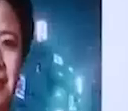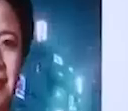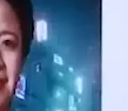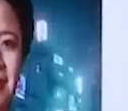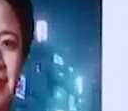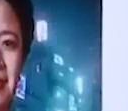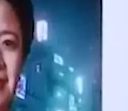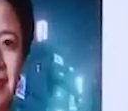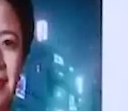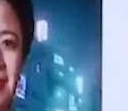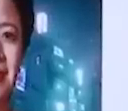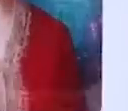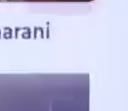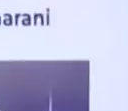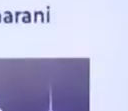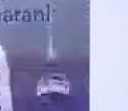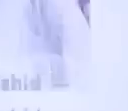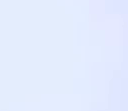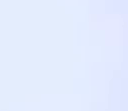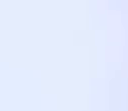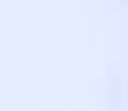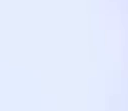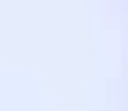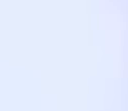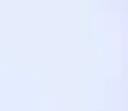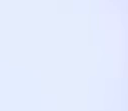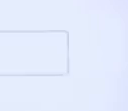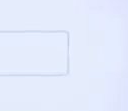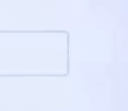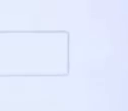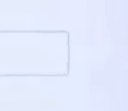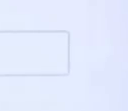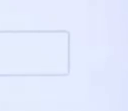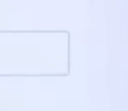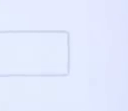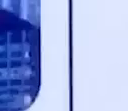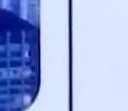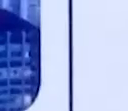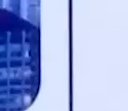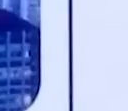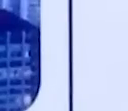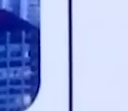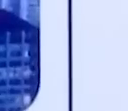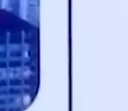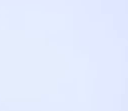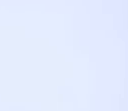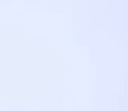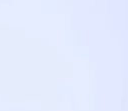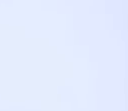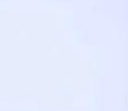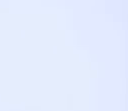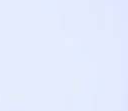sebagai upaya untuk membuka saluran partisipasi publik terhadap kandidat Capres dan Cawapres agar proses demokrasi dapat secara terukur